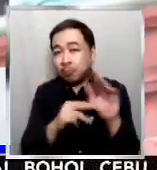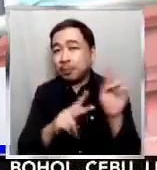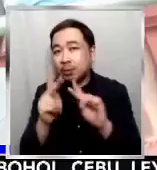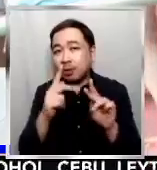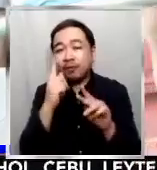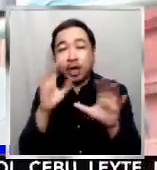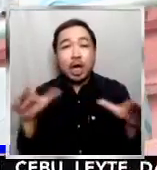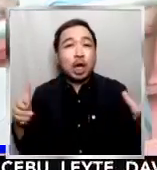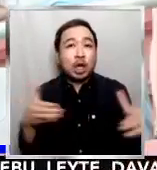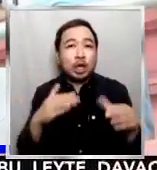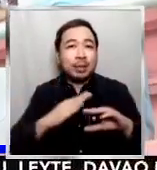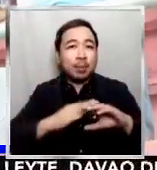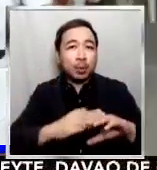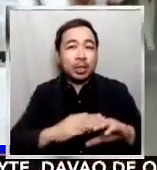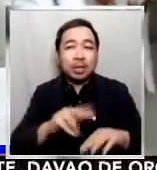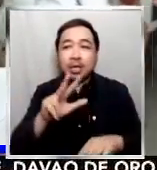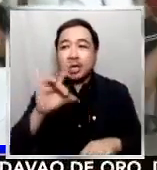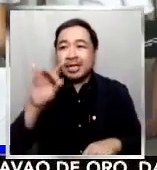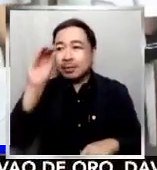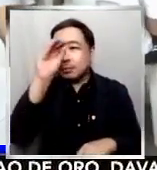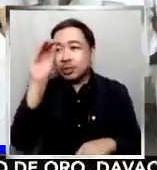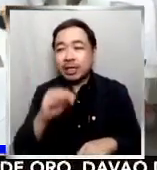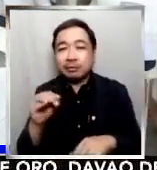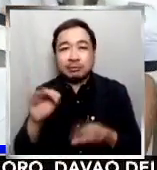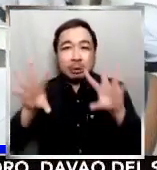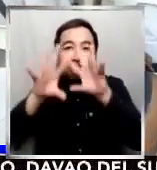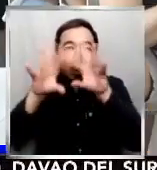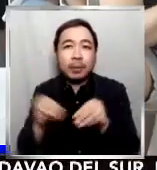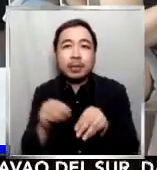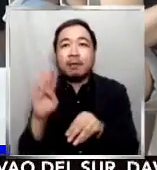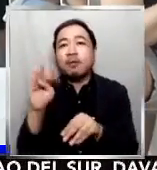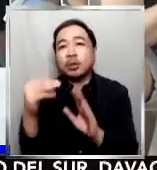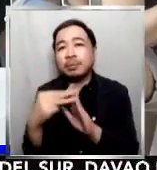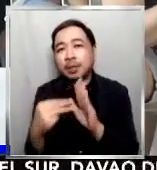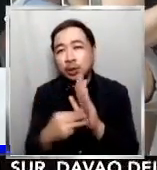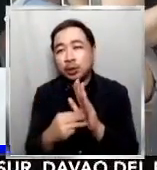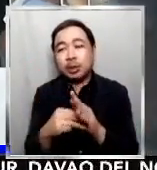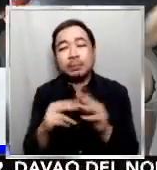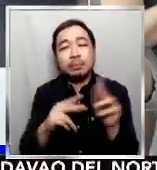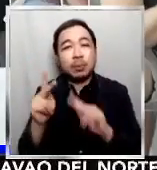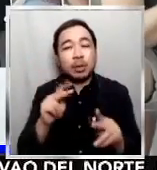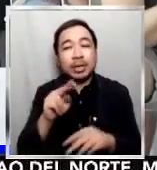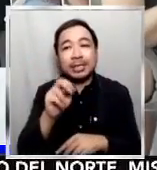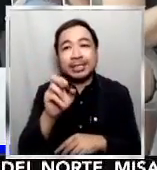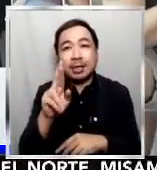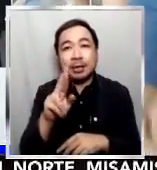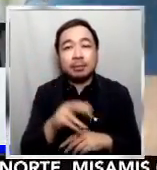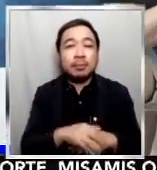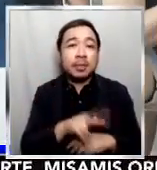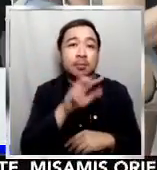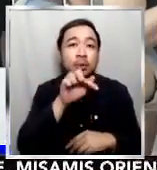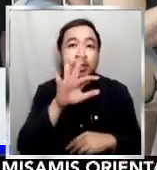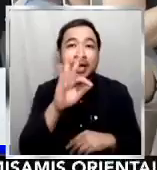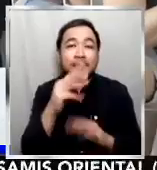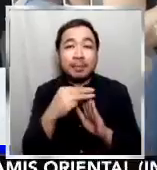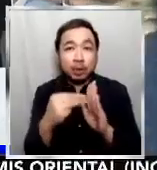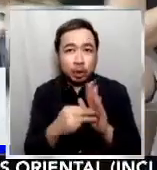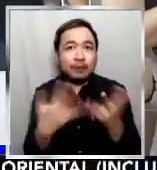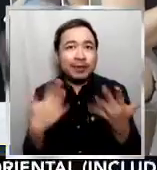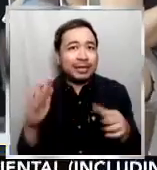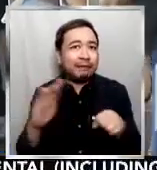ng kabuuang kulang 14 million na population ng NCR. 3.9 million naman ang may full dose na sa Metro